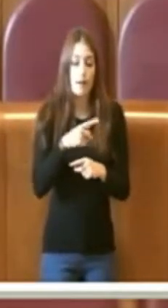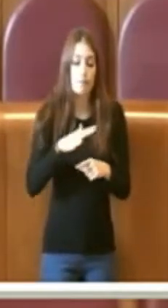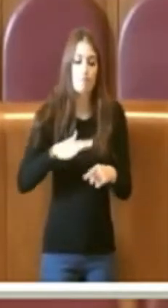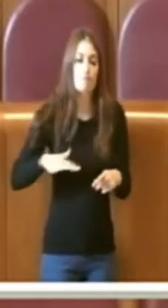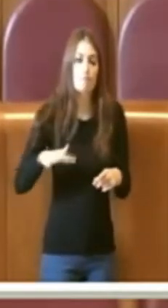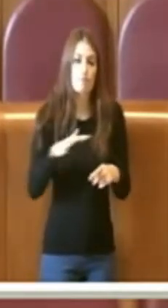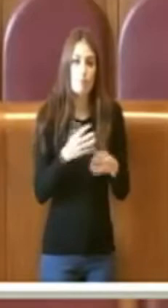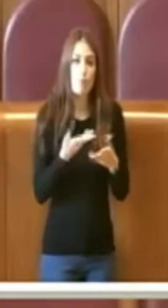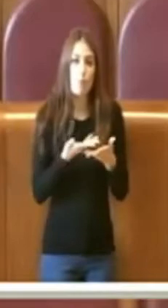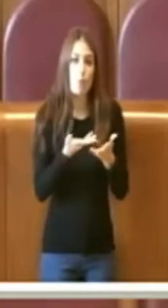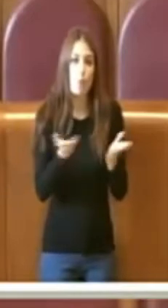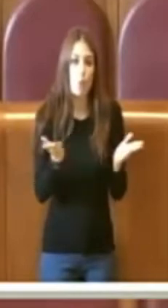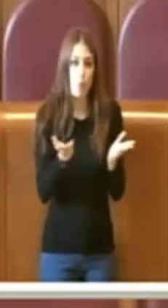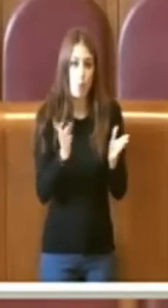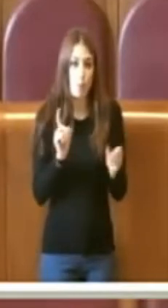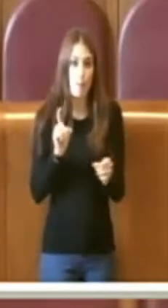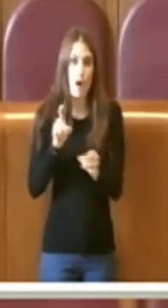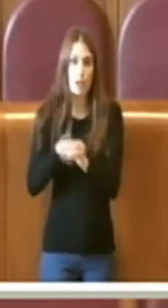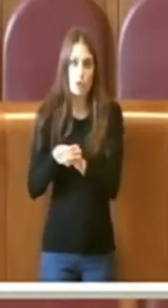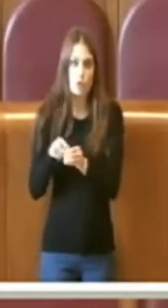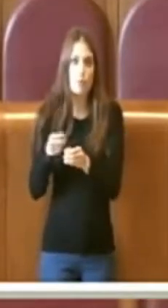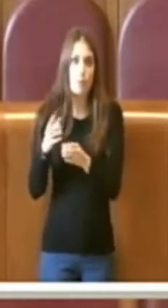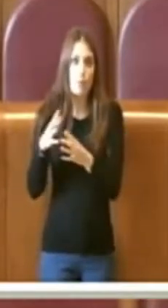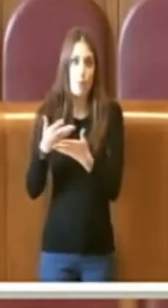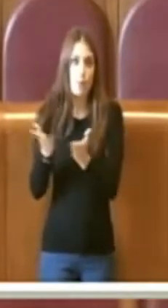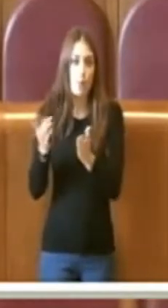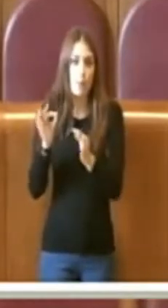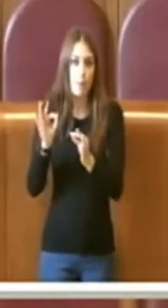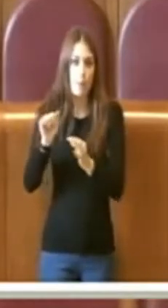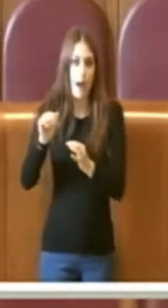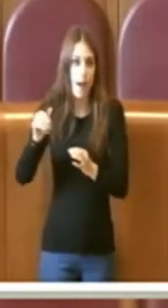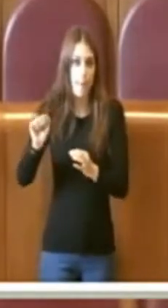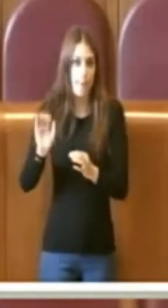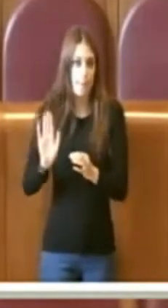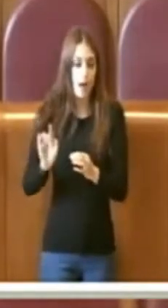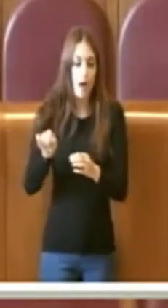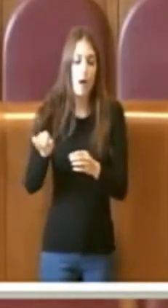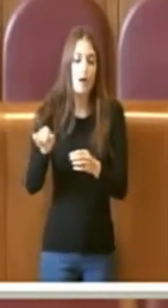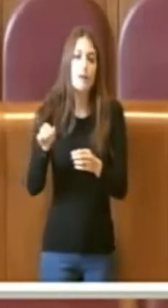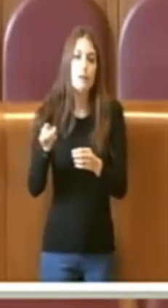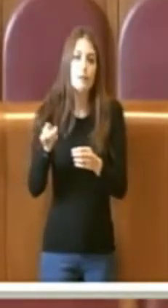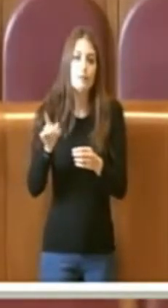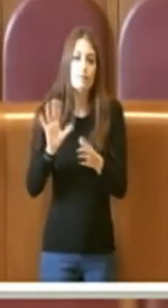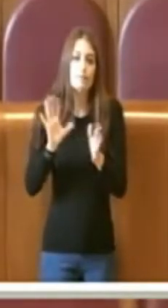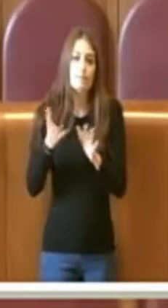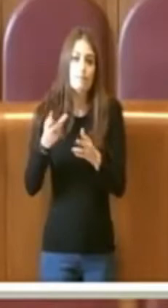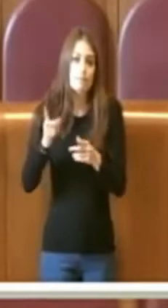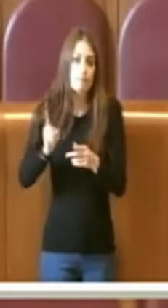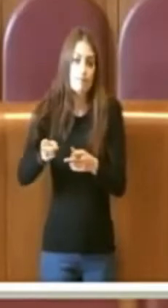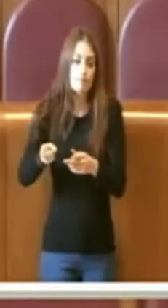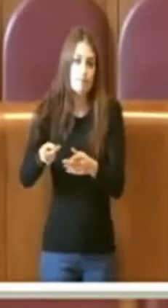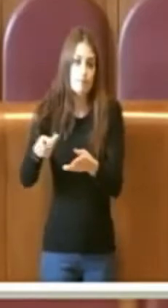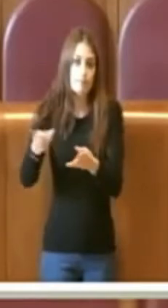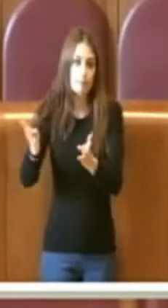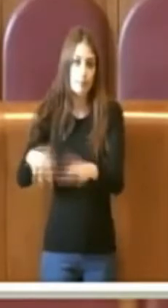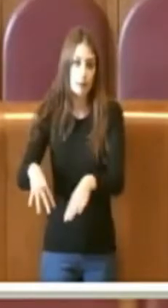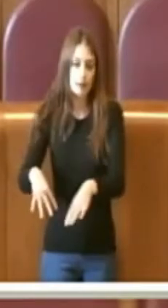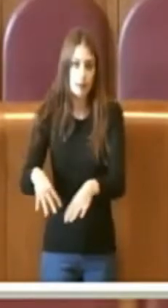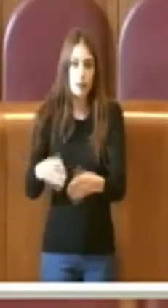una partecipata pubblica come Ama e l'hanno portata insomma verso la fine. Ed ecco